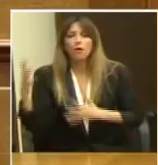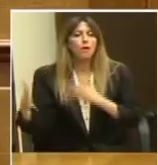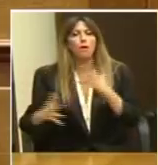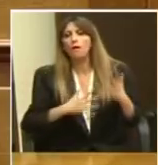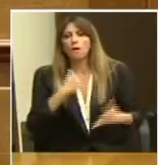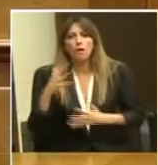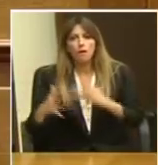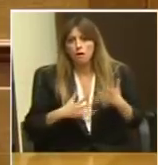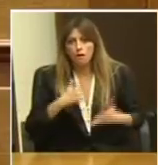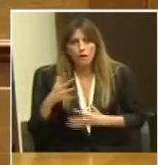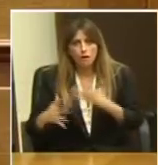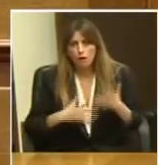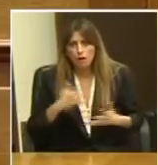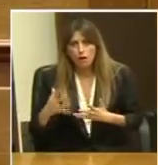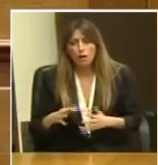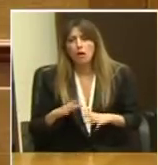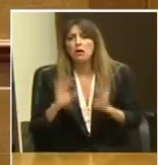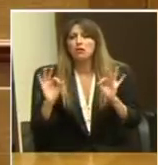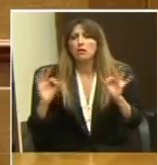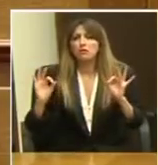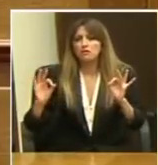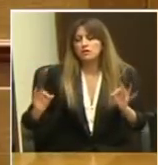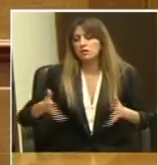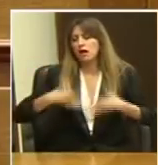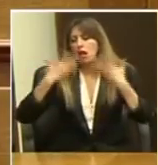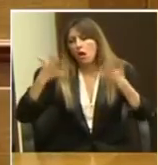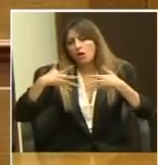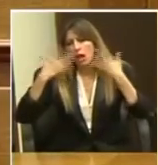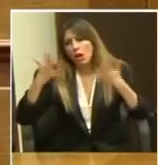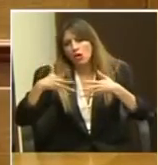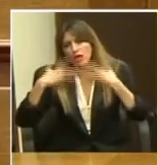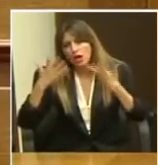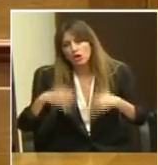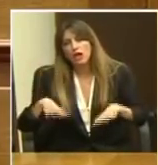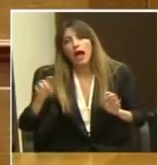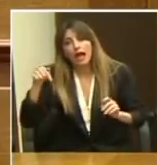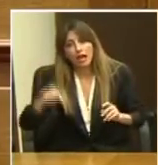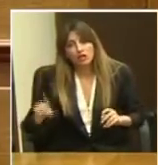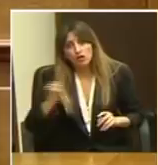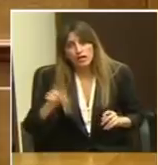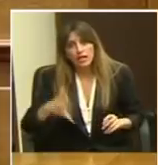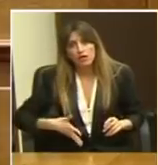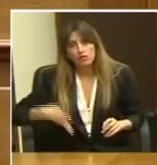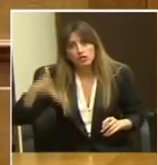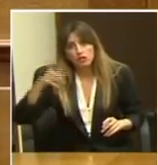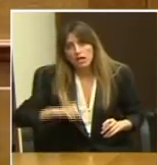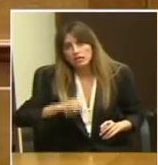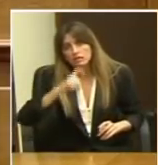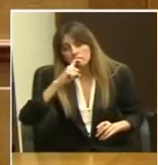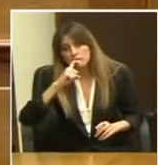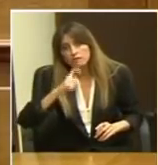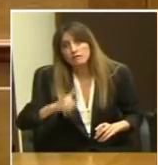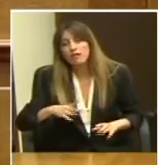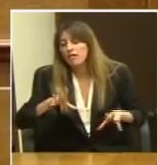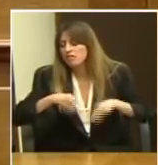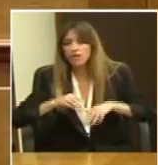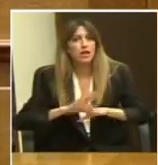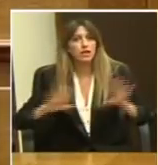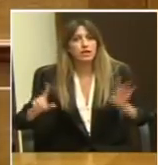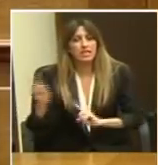βαράει πολιτικές μπαλωθιές όπου βρει, γιατί δεν μπορεί να χωνέψει ότι οι καλύτερες μέρες έρχονται για τον ελληνικό λαό και αυτό δεν θα καρποθεί